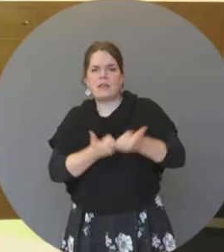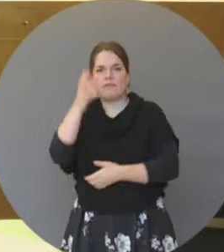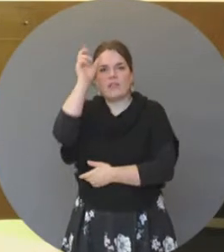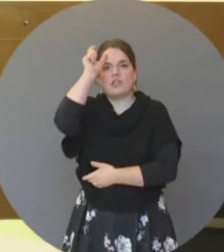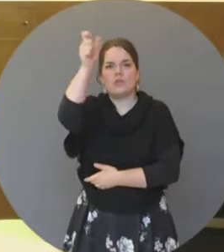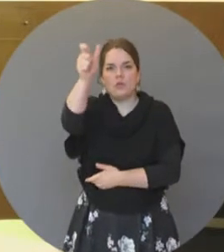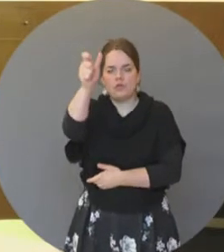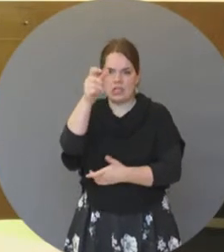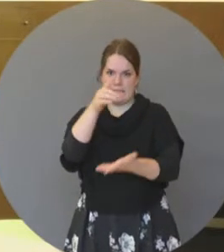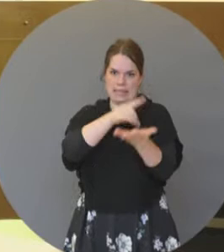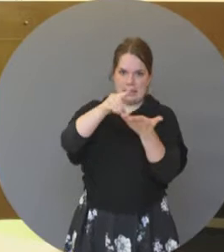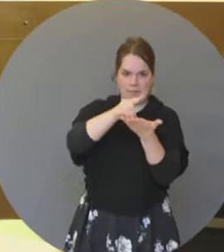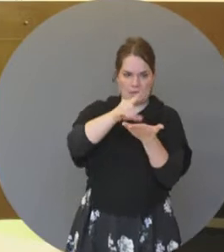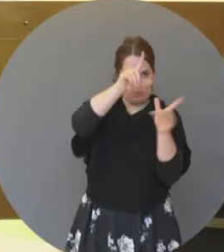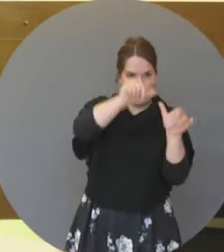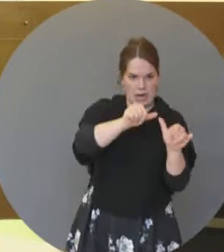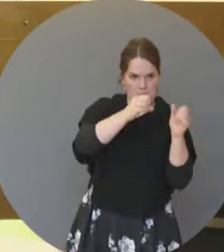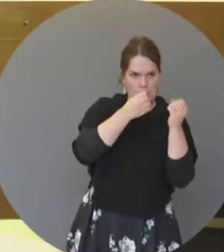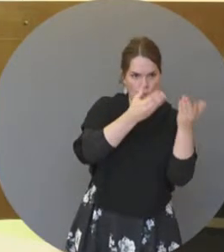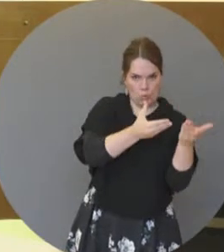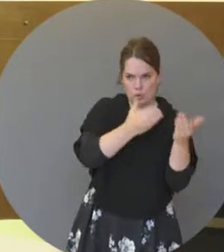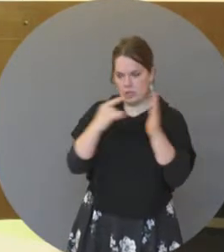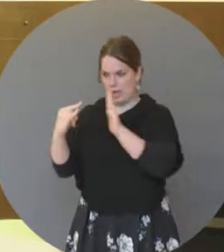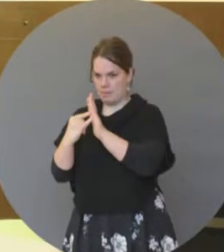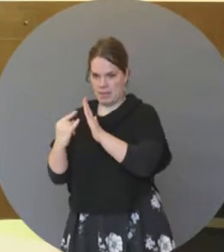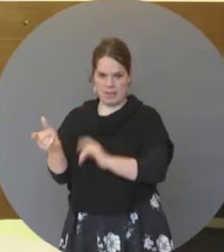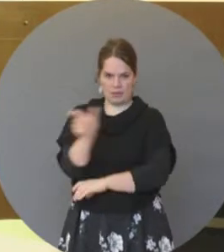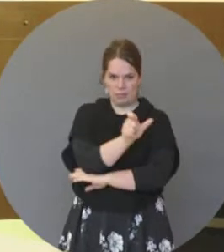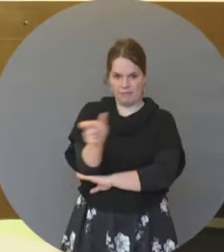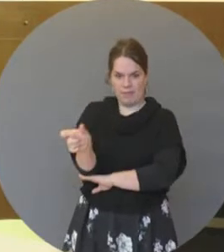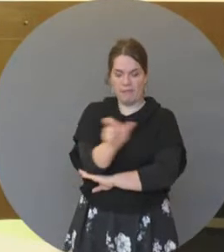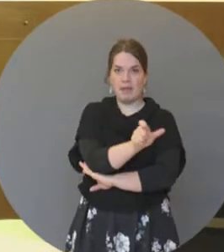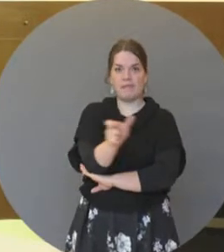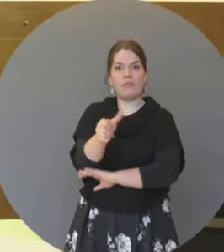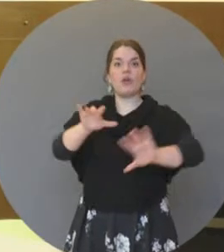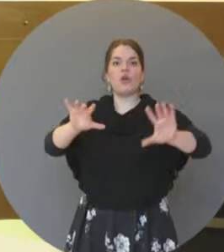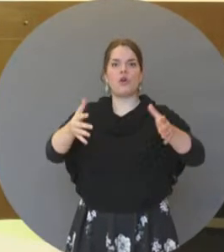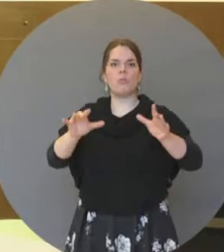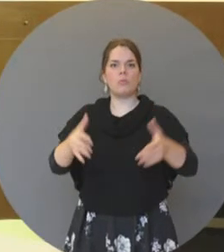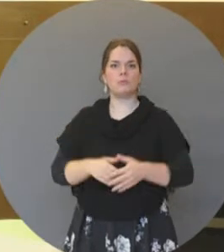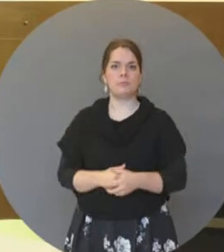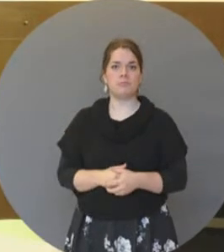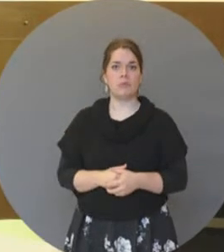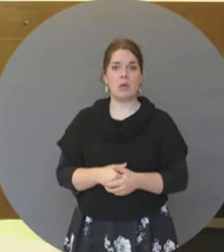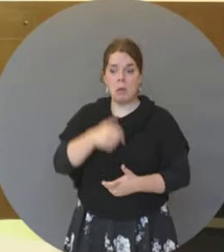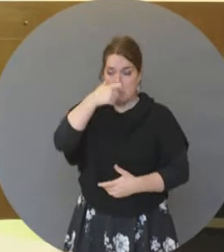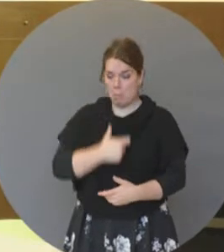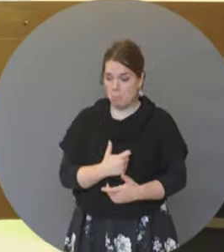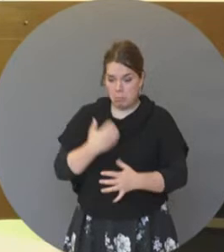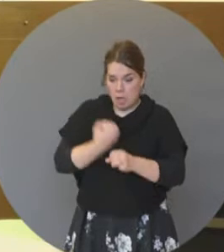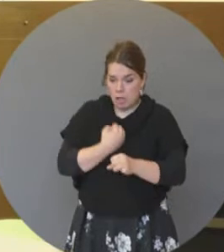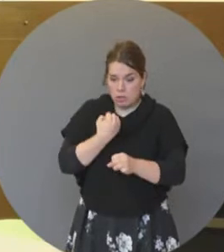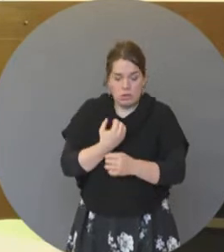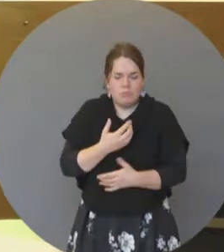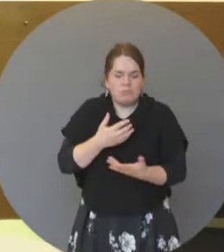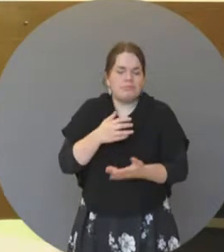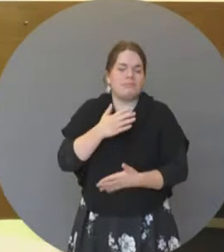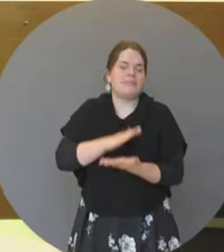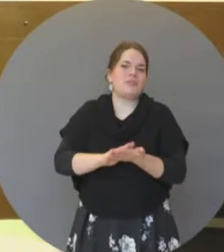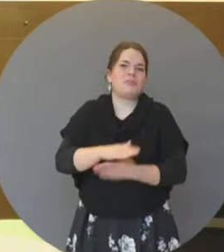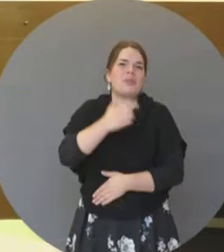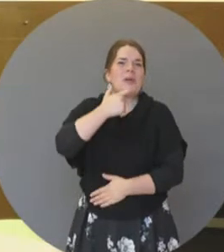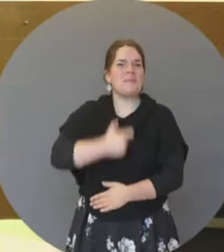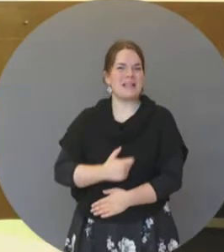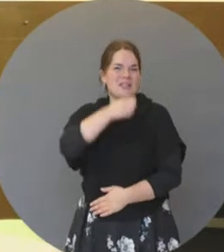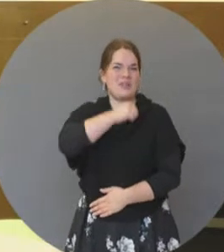département et ceux de la MDPH les personnes âgées peuvent s'adresser à la maison de l'autonomie pour être informé sur des droits